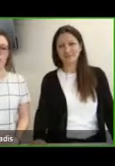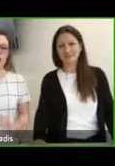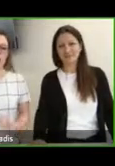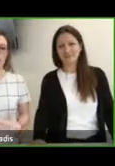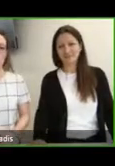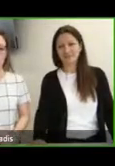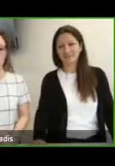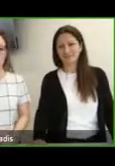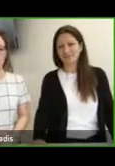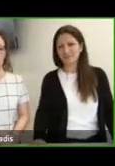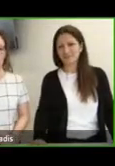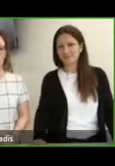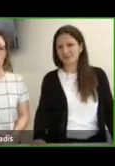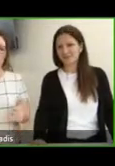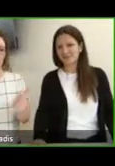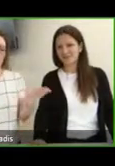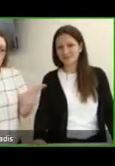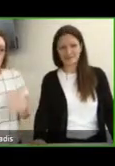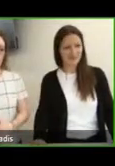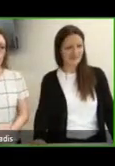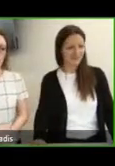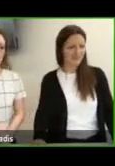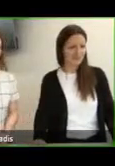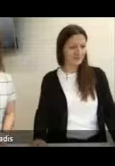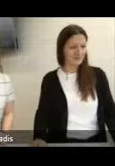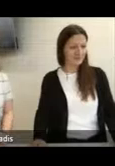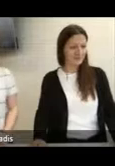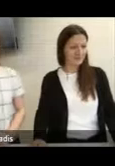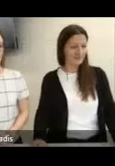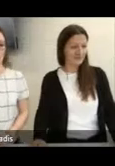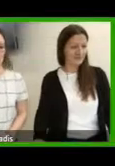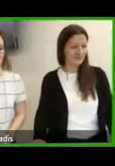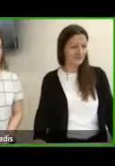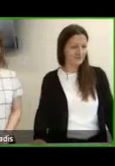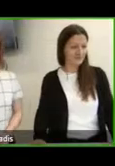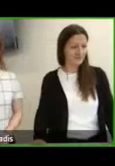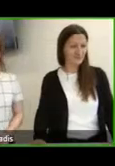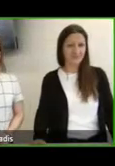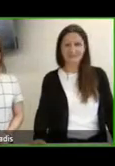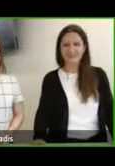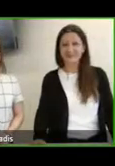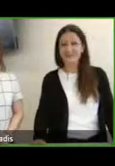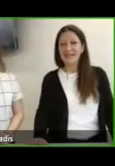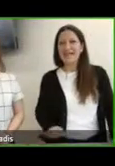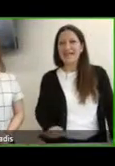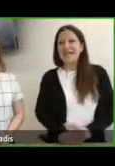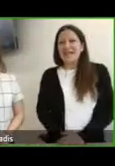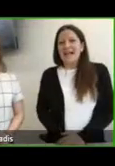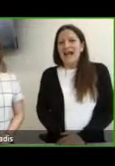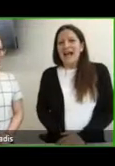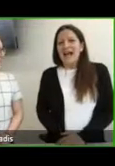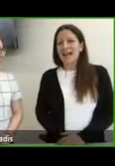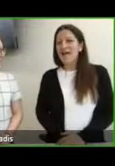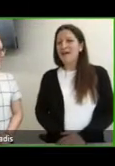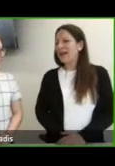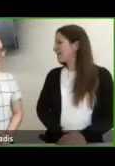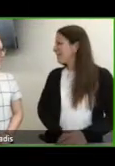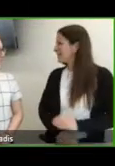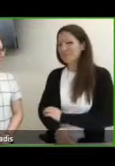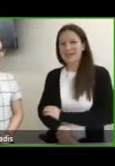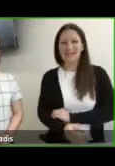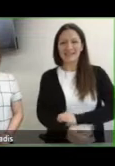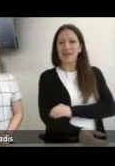de se faire interrompre finalement. Donc, c'est votre moment là, autant que le nôtre. Donc, saisissez-le. Voilà. Alors, la